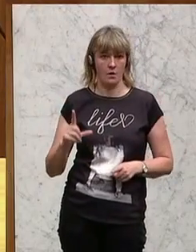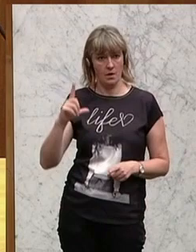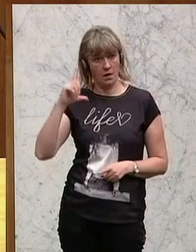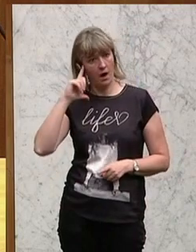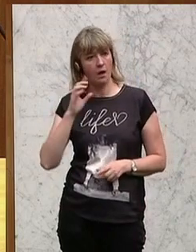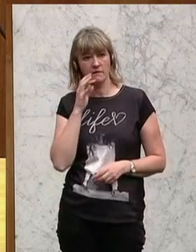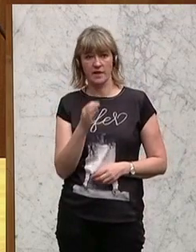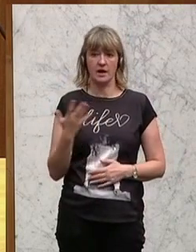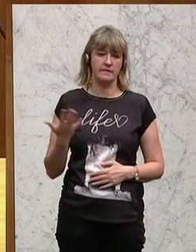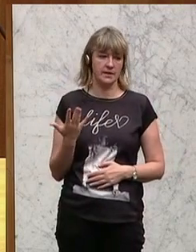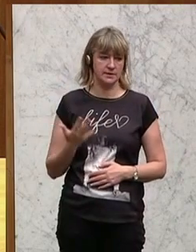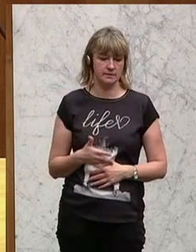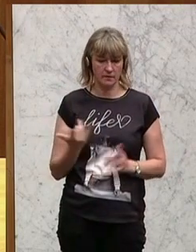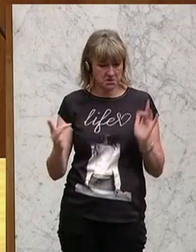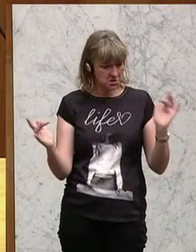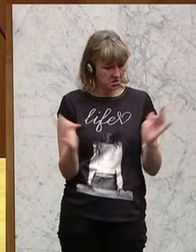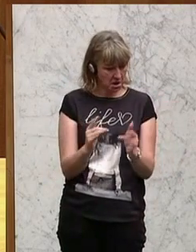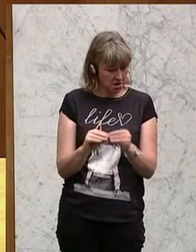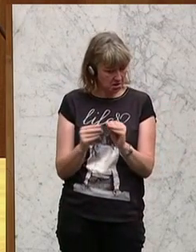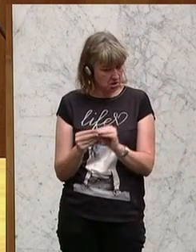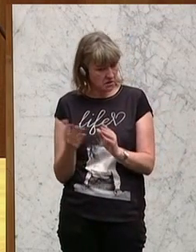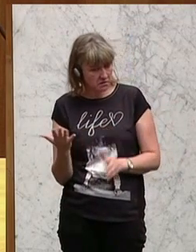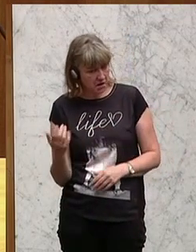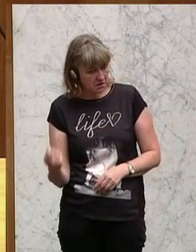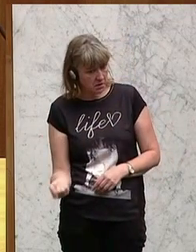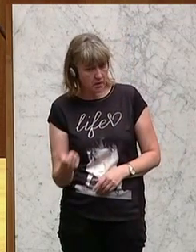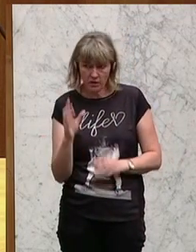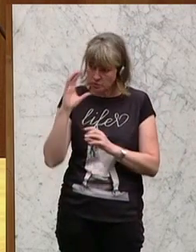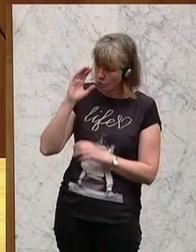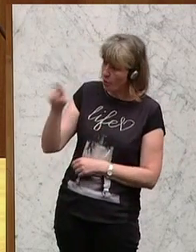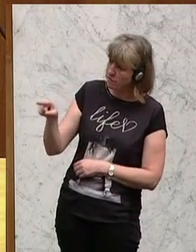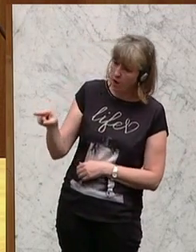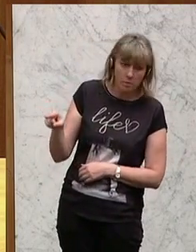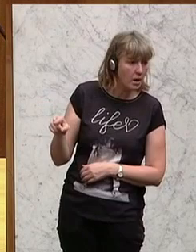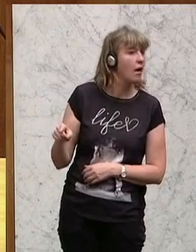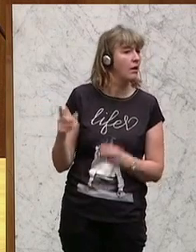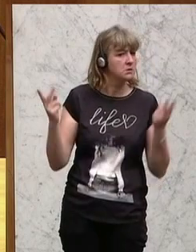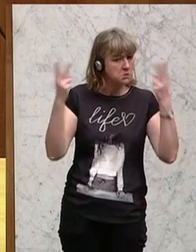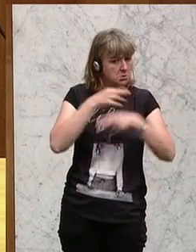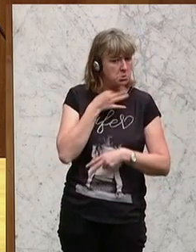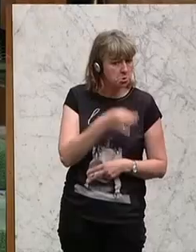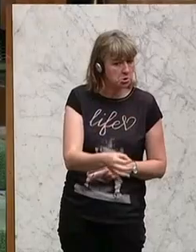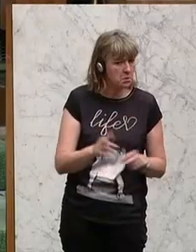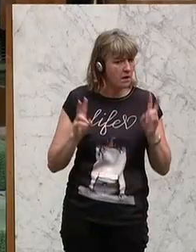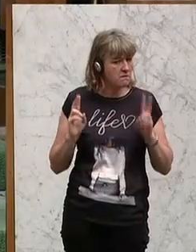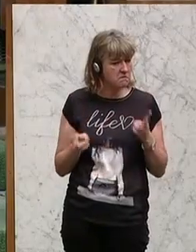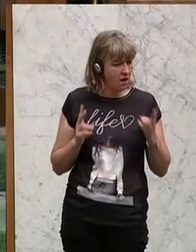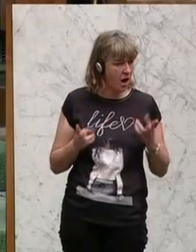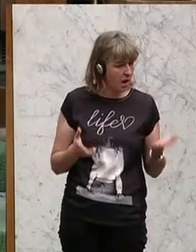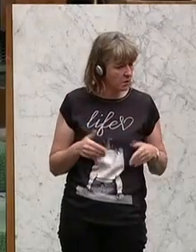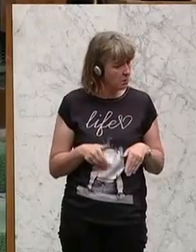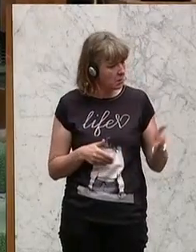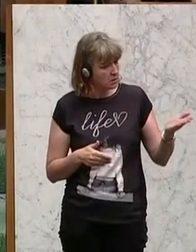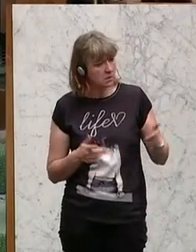Hauptfrage. Was für Gegengeschäfte gab es, dass die ÖVP da zustimmt, sehr geehrter Herr Minister. Sie haben